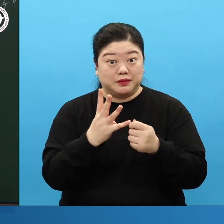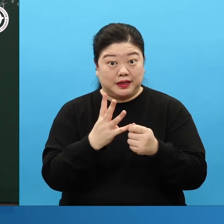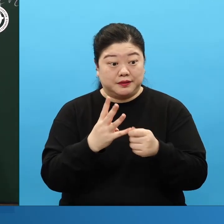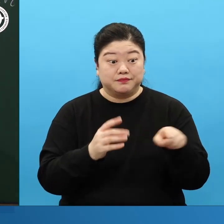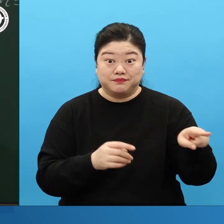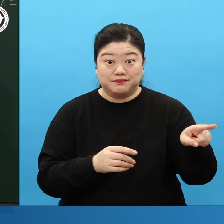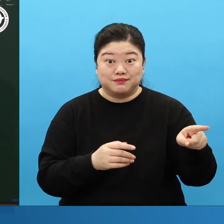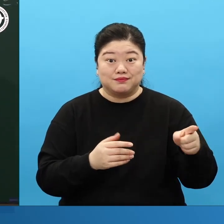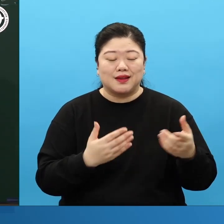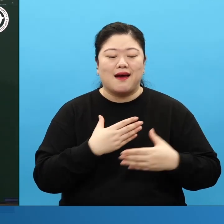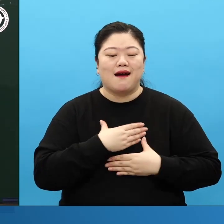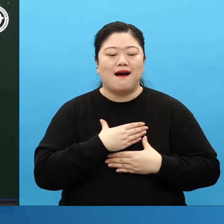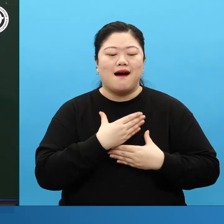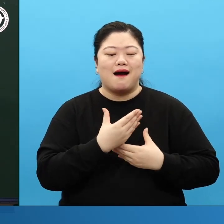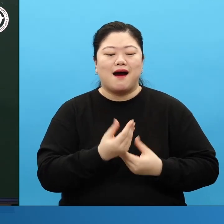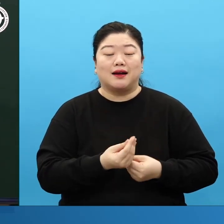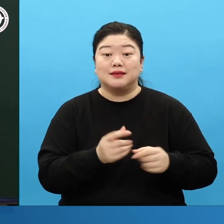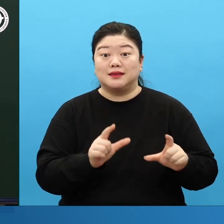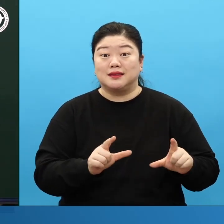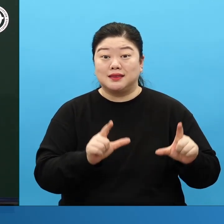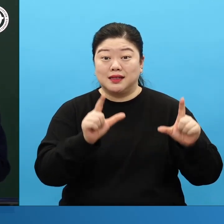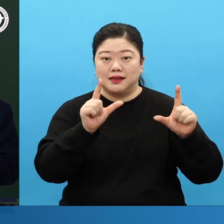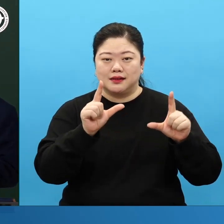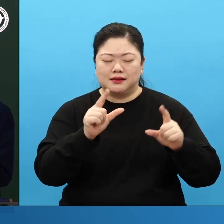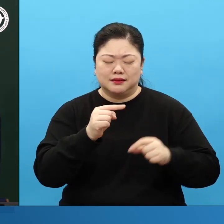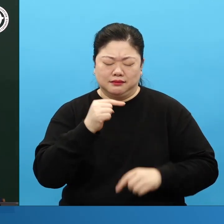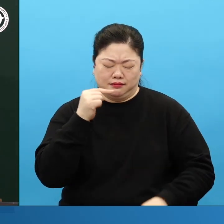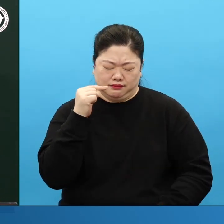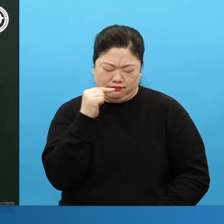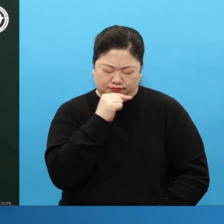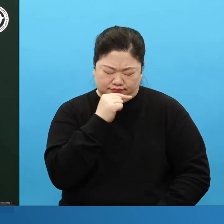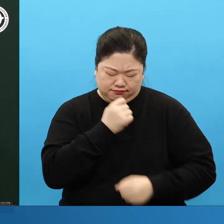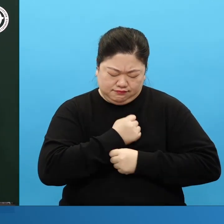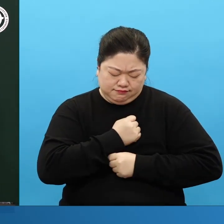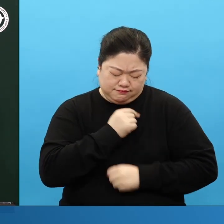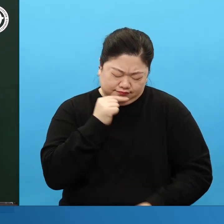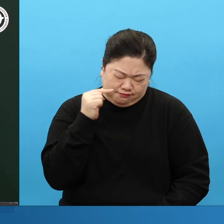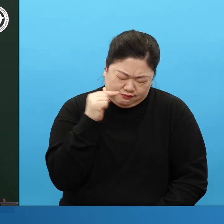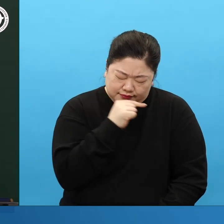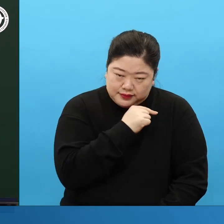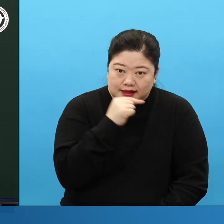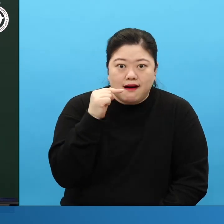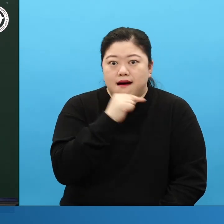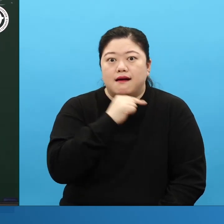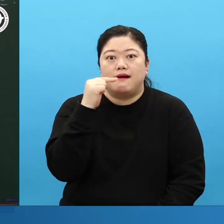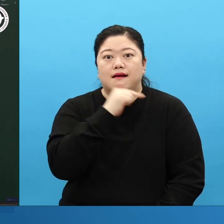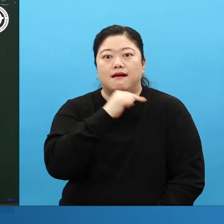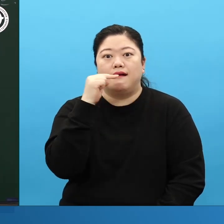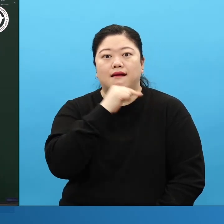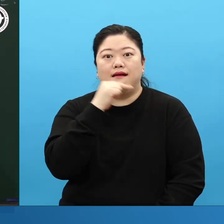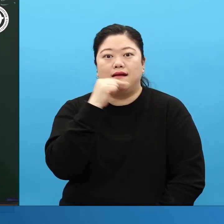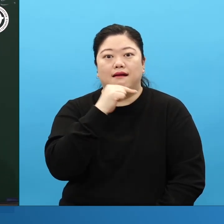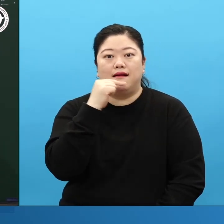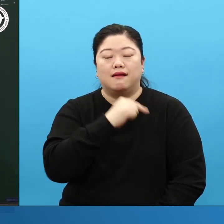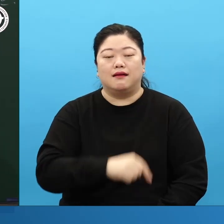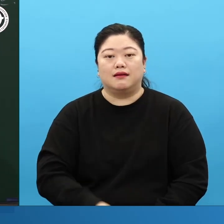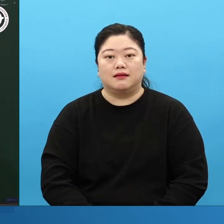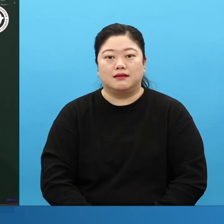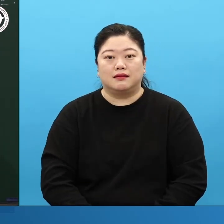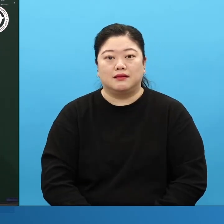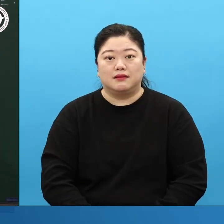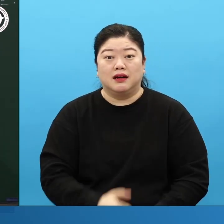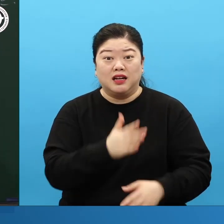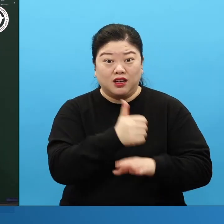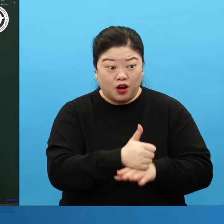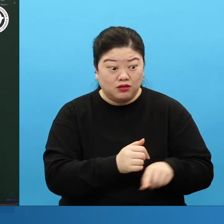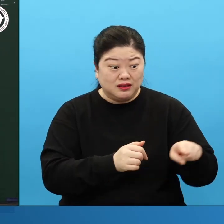안식일. El día de reposo. 생명처럼 지켰어요. Cumplían esto guardando su vida ahí. 그래서 성공했고